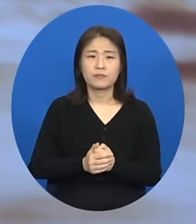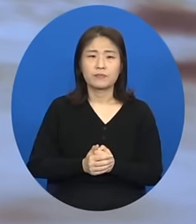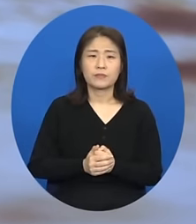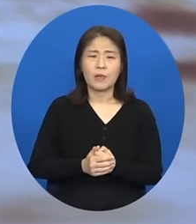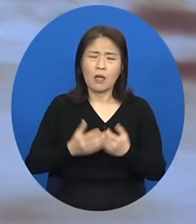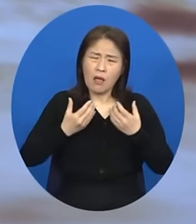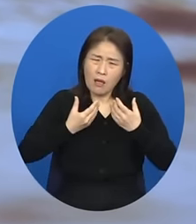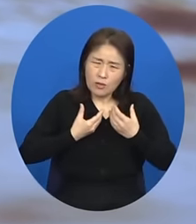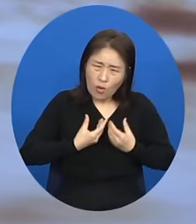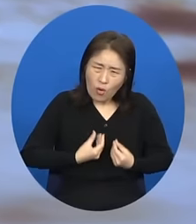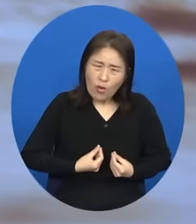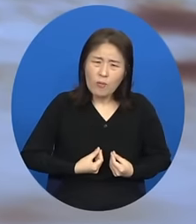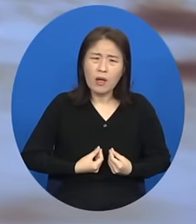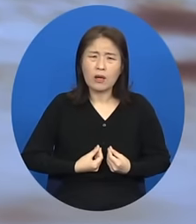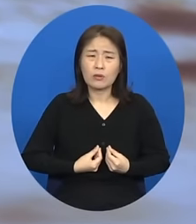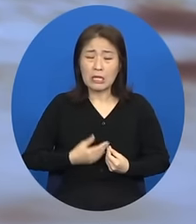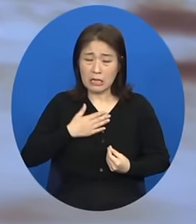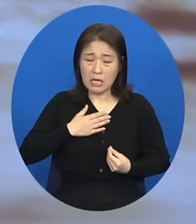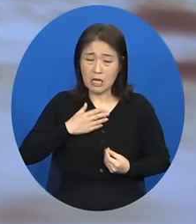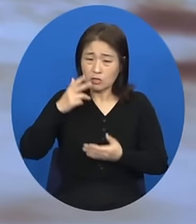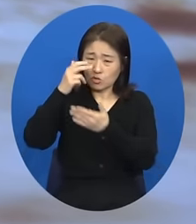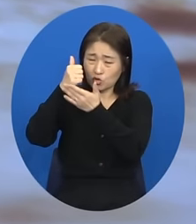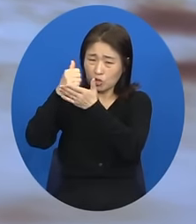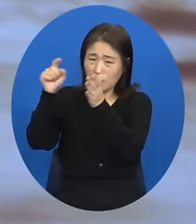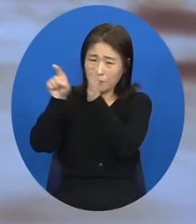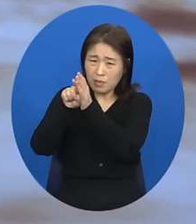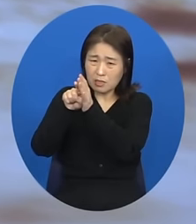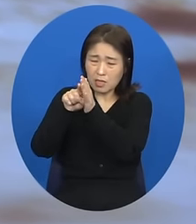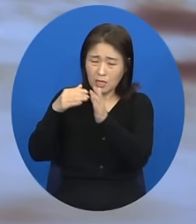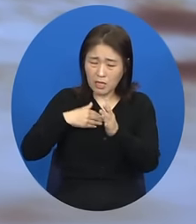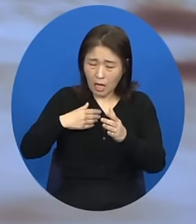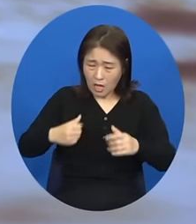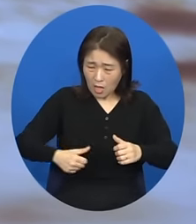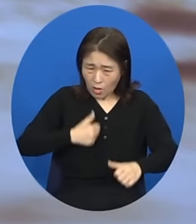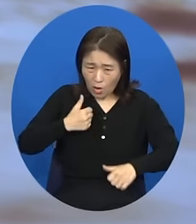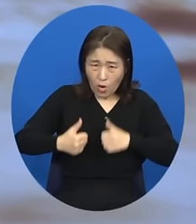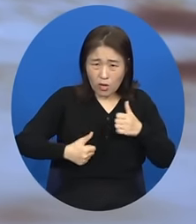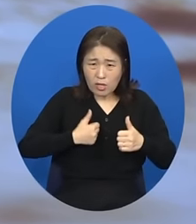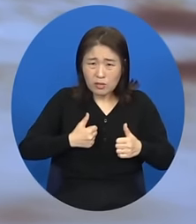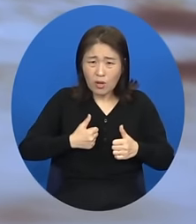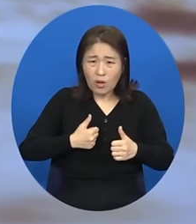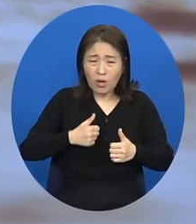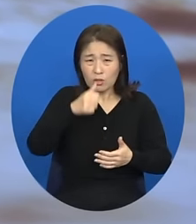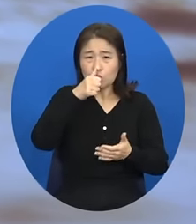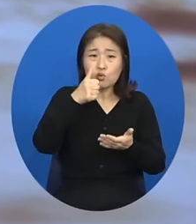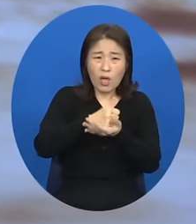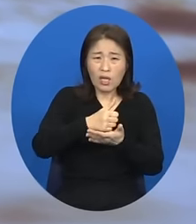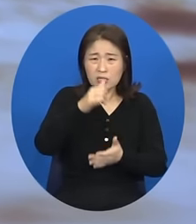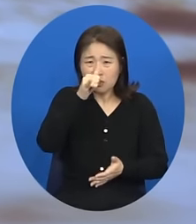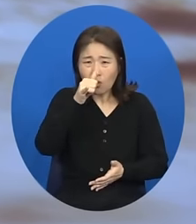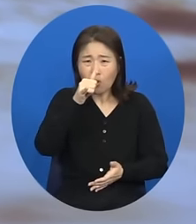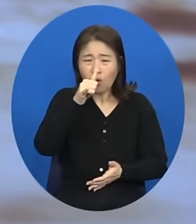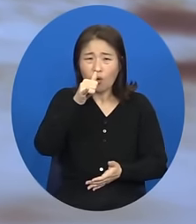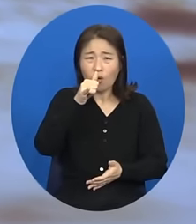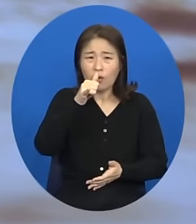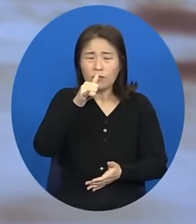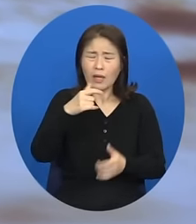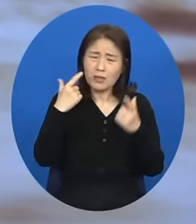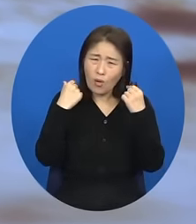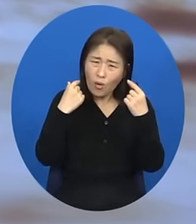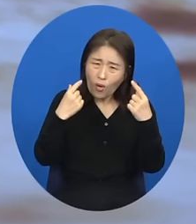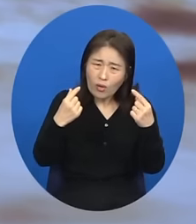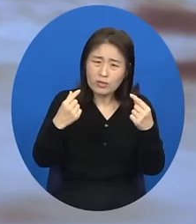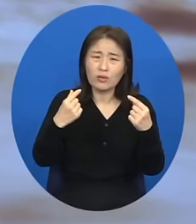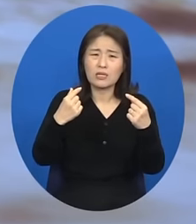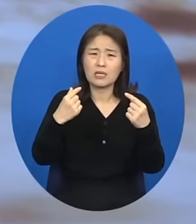내가 주님을 믿었는데도 내 모습에 여전히 이 죄가 있구나. 내가 주님을 따라갔는데도 내 모습에는 여전히 이런 연약한